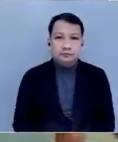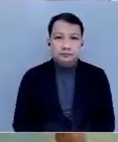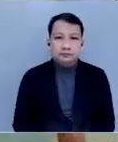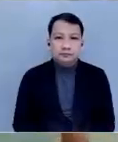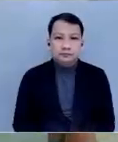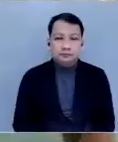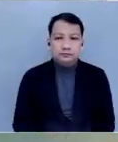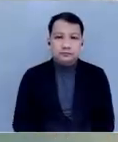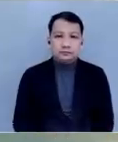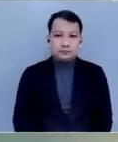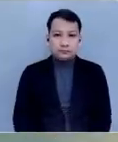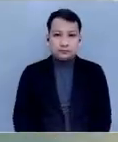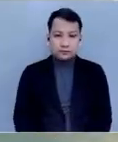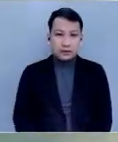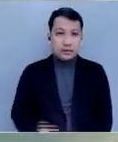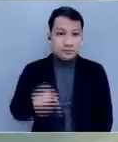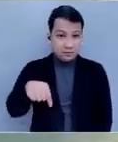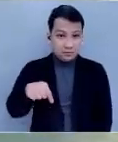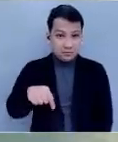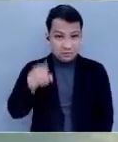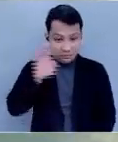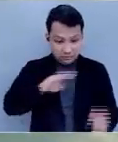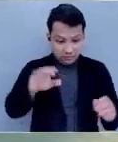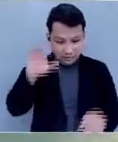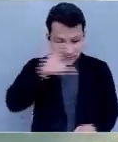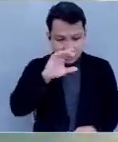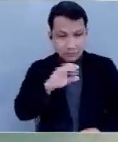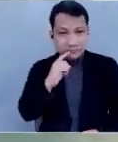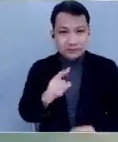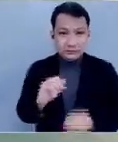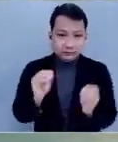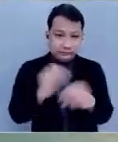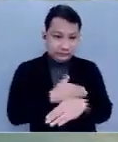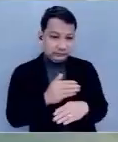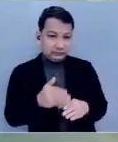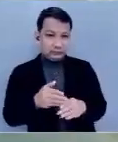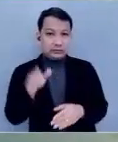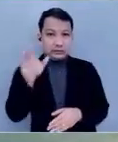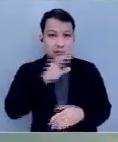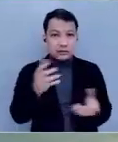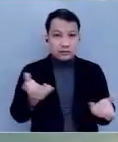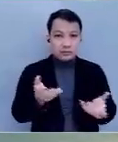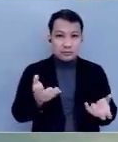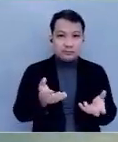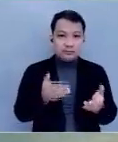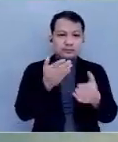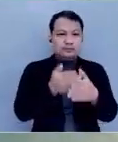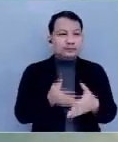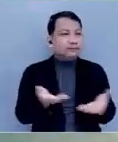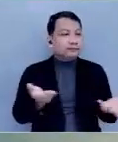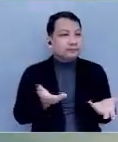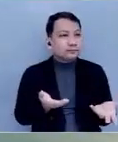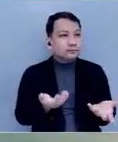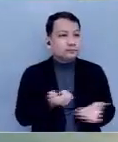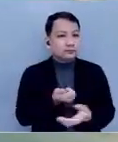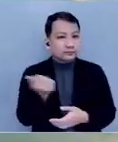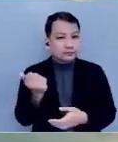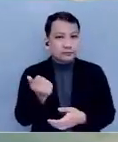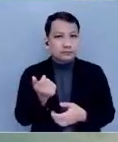Actually, ang problema lang talaga dito yung paghahanap ng presinto kung nasaan ang presinto ka dapat. Dahil yung iba kasi ang